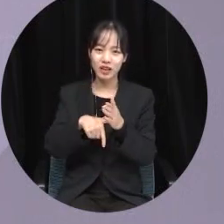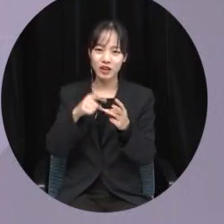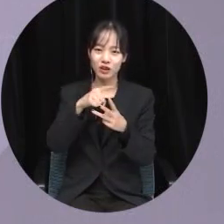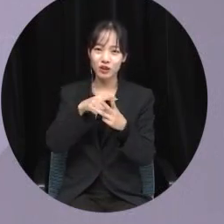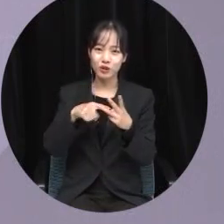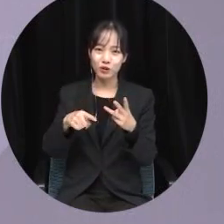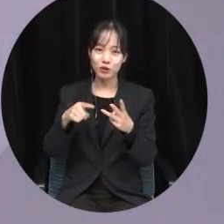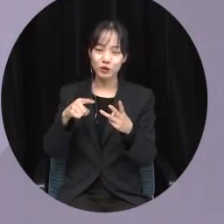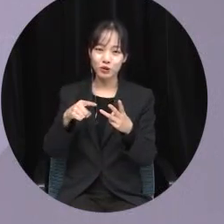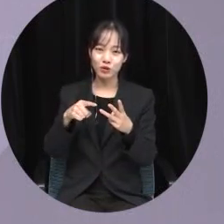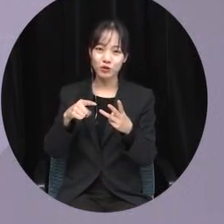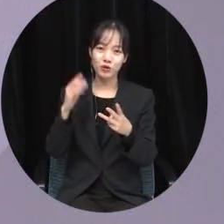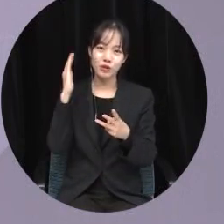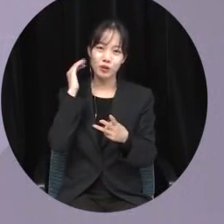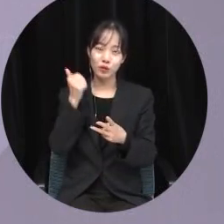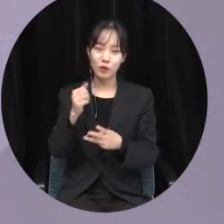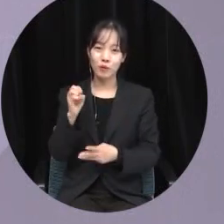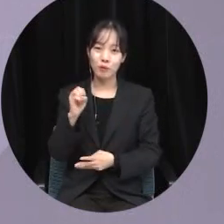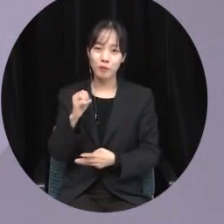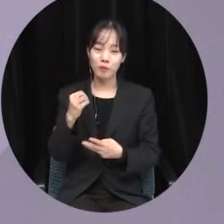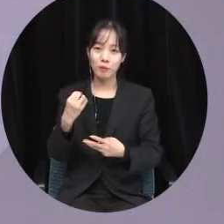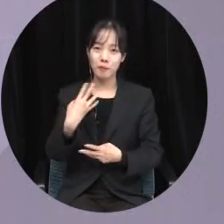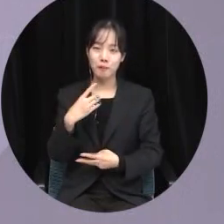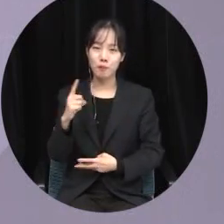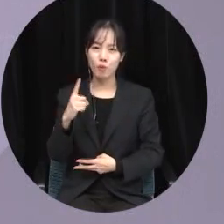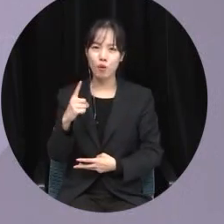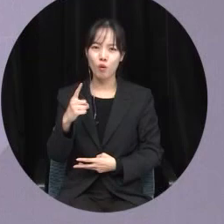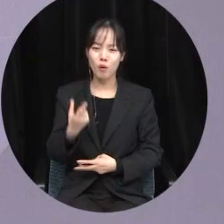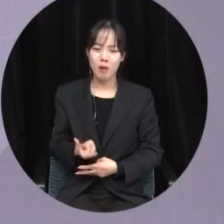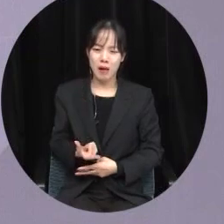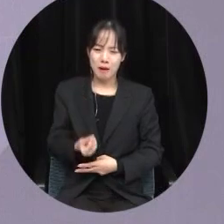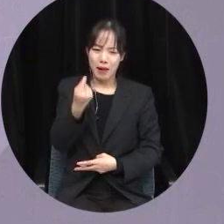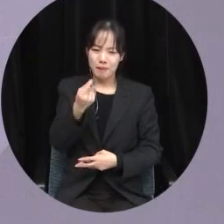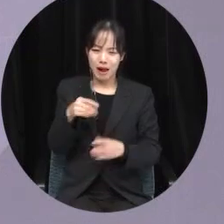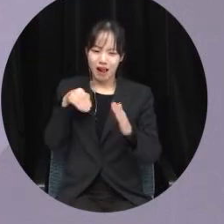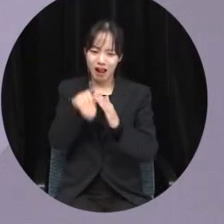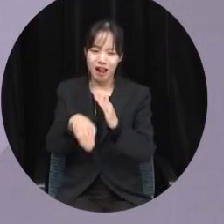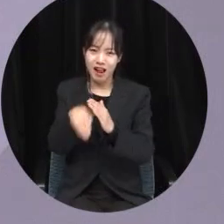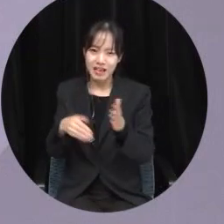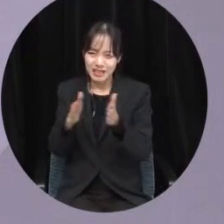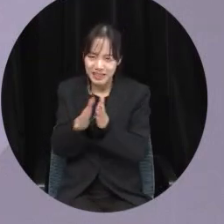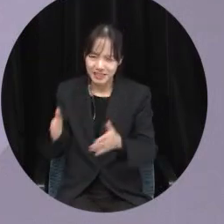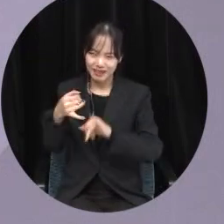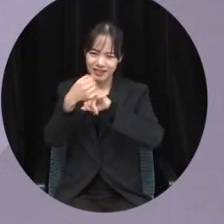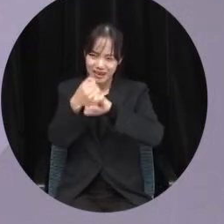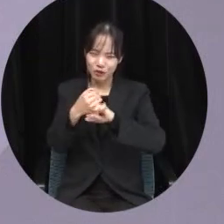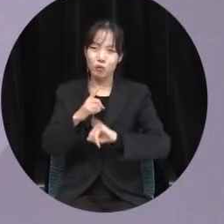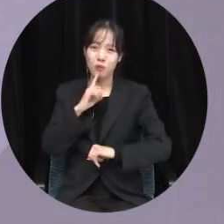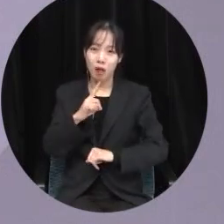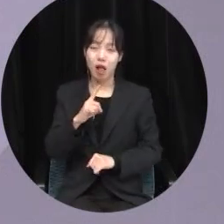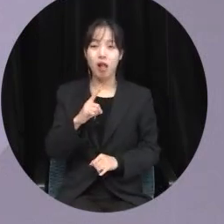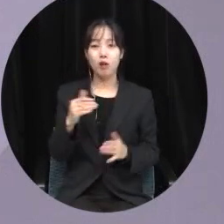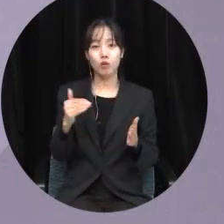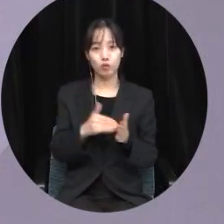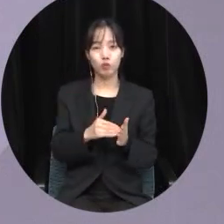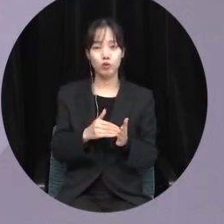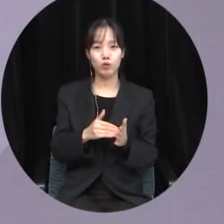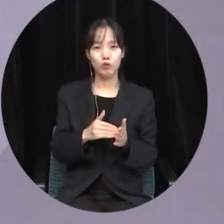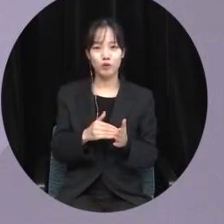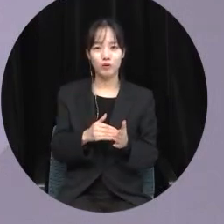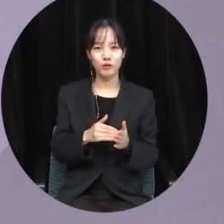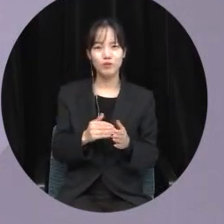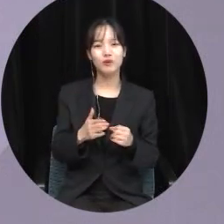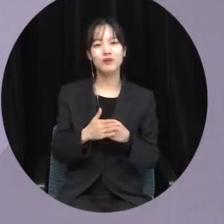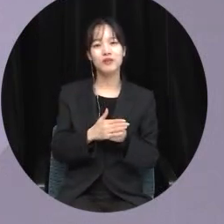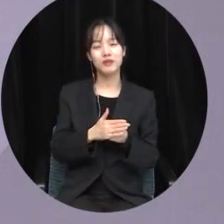착공을 공약했습니다. 그리고 거짓말하지 않겠다, 약속 지키겠다고 재삼 확인했던 바입니다. 그래서 이 문제는